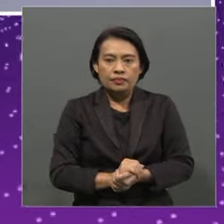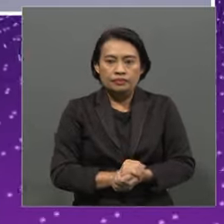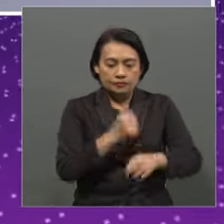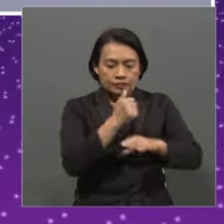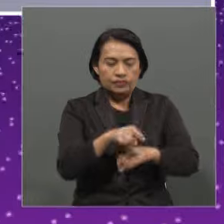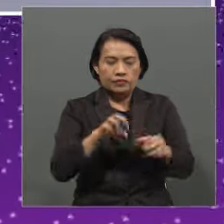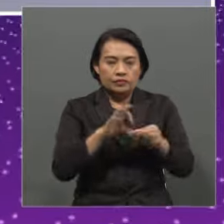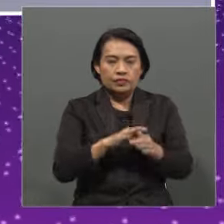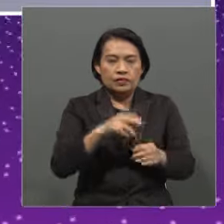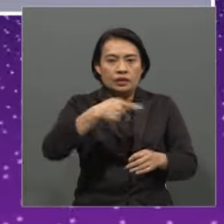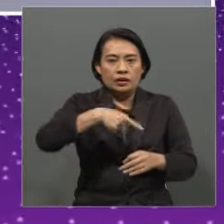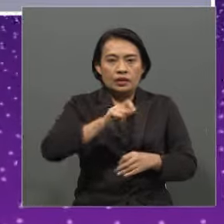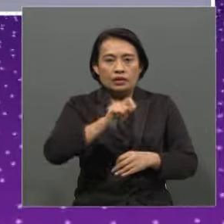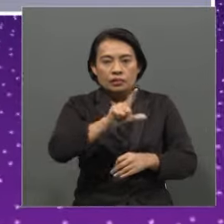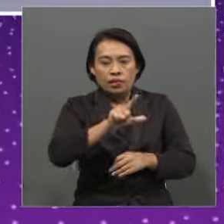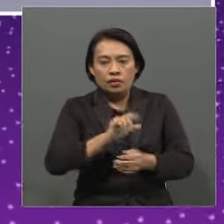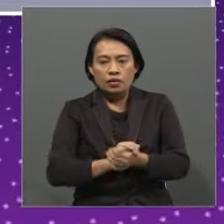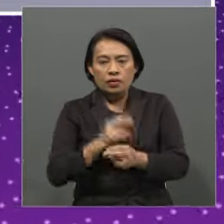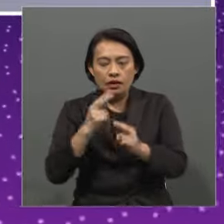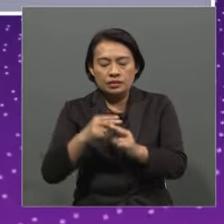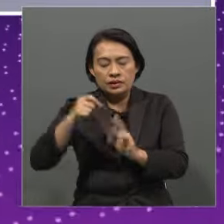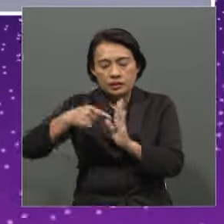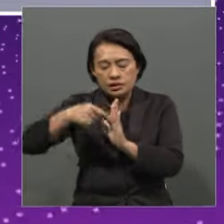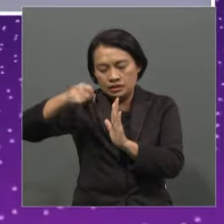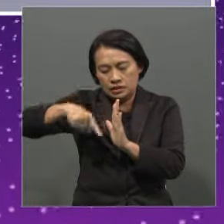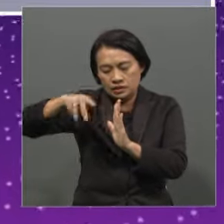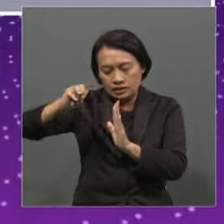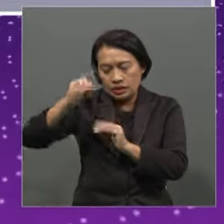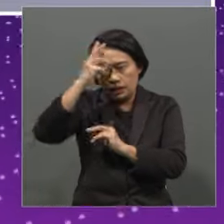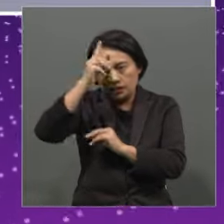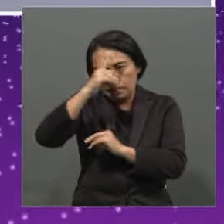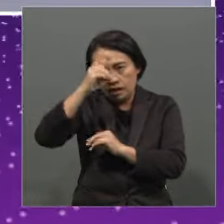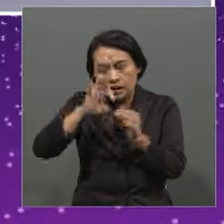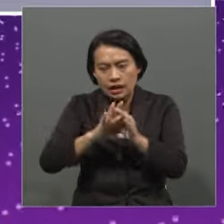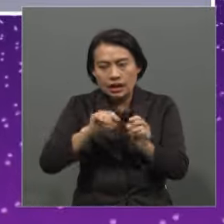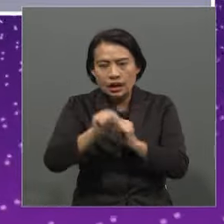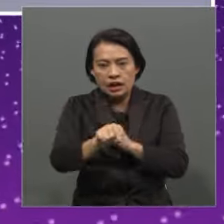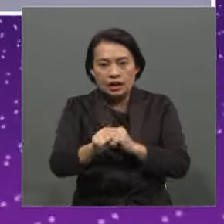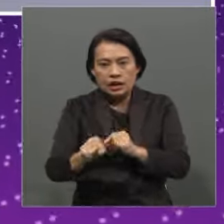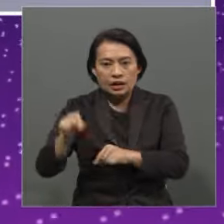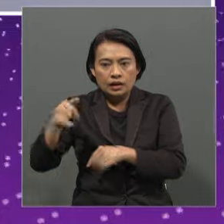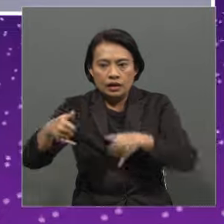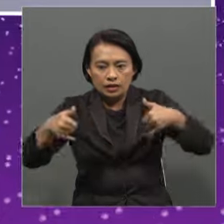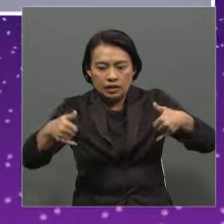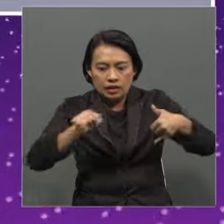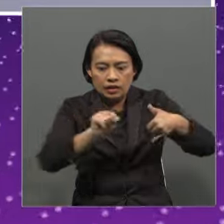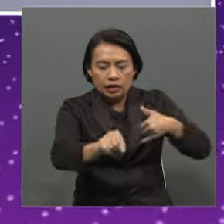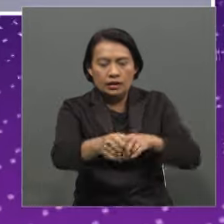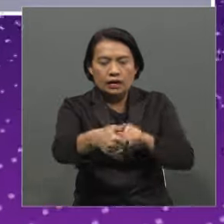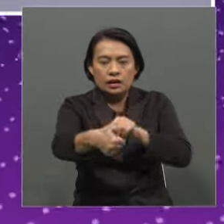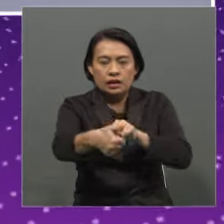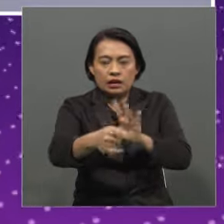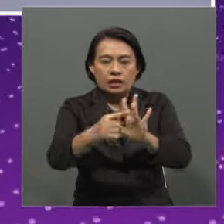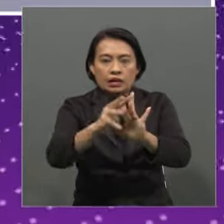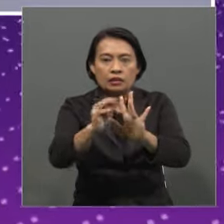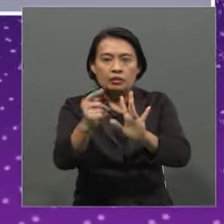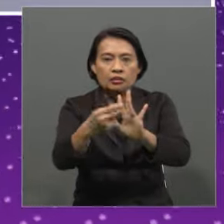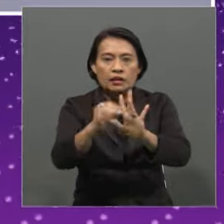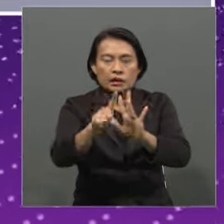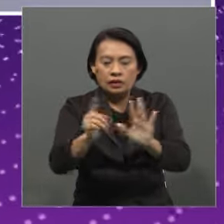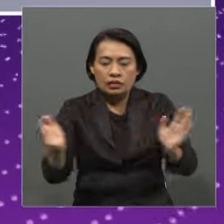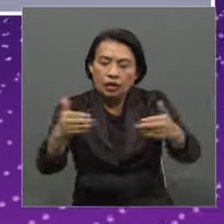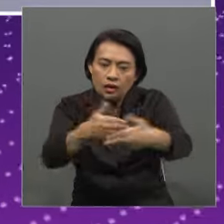บอสแซมเนี่ย 2 2บอสเนี่ยนะมากอดบอสเมเออไม่ใช่บอสมากอดคุณเมธีกันใหญ่เลยนะฮะเออ